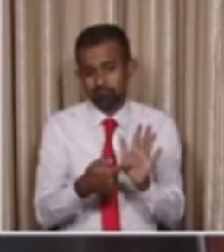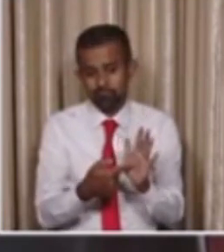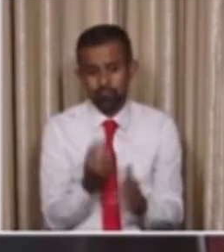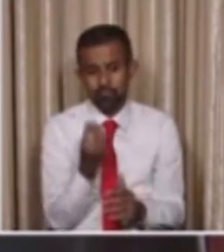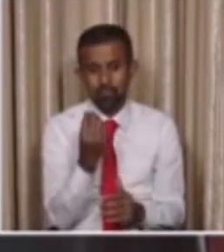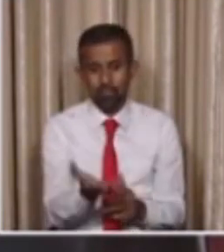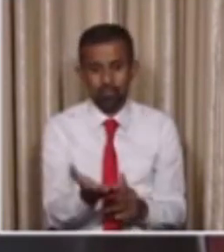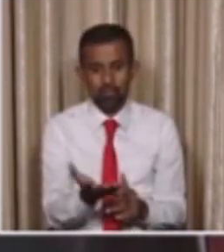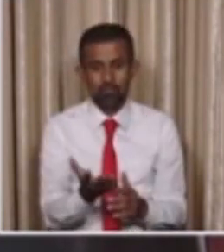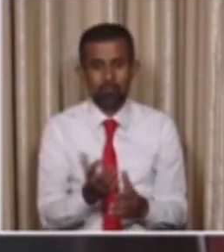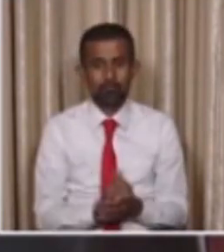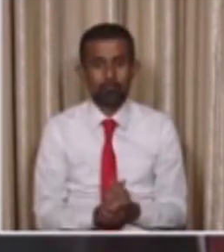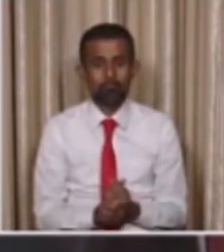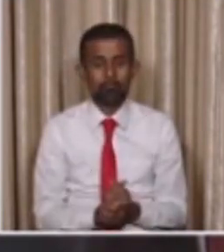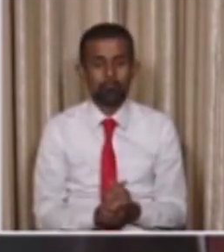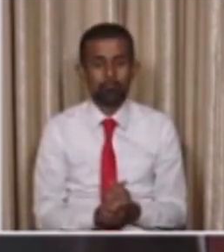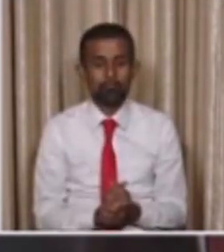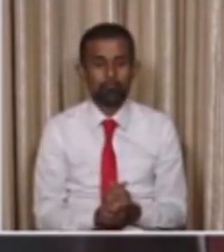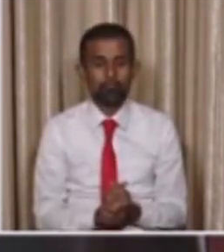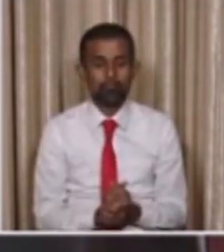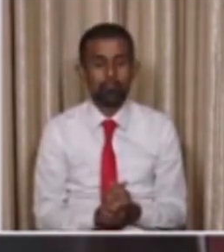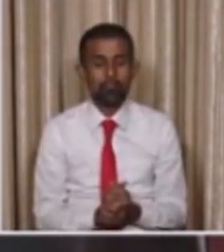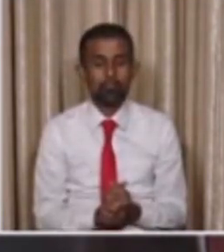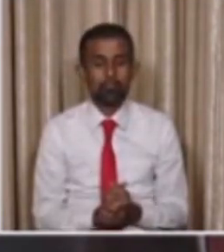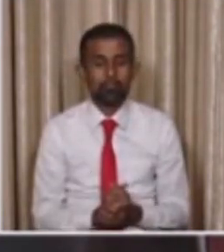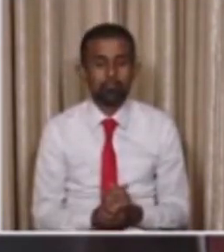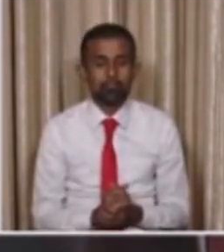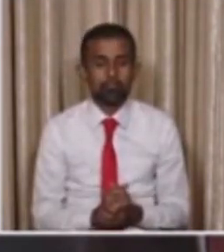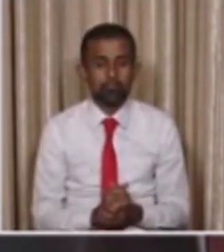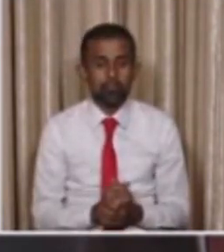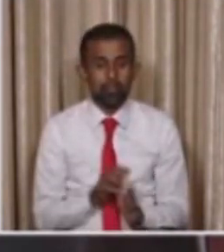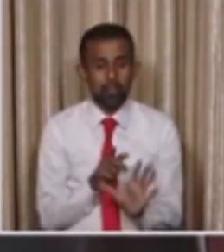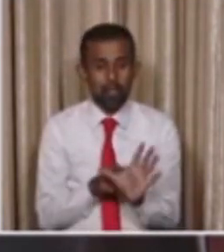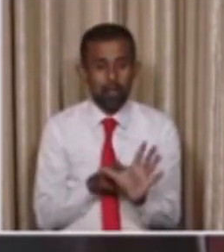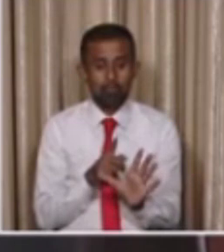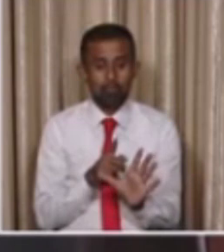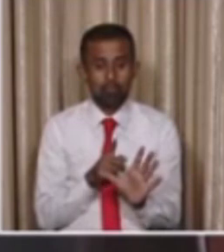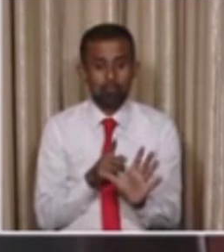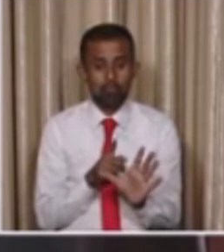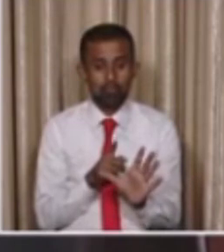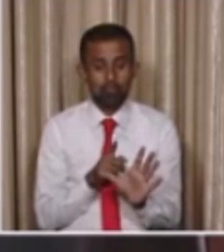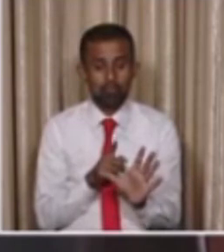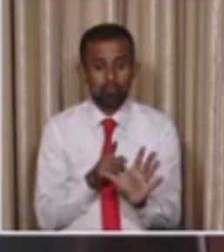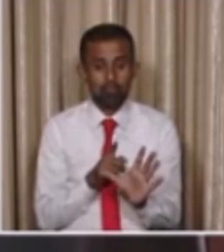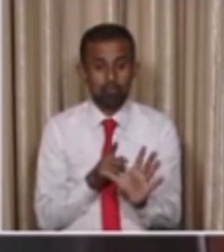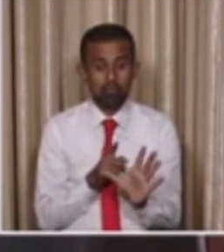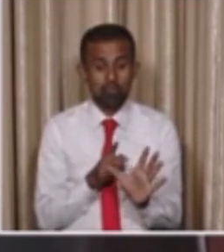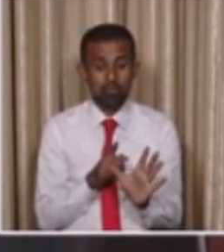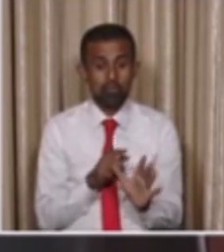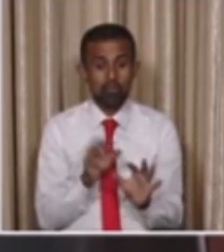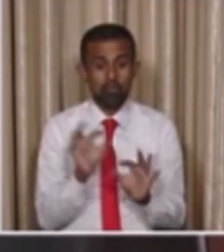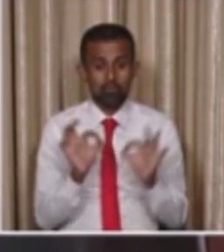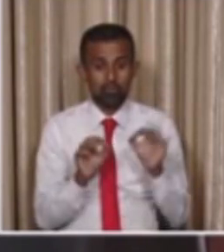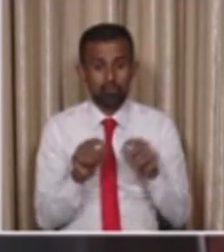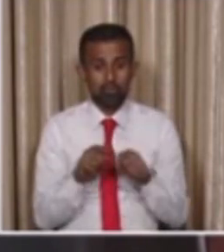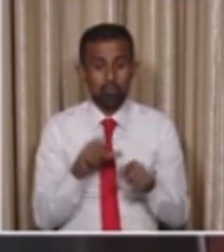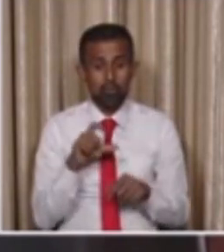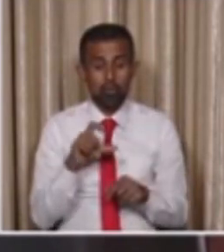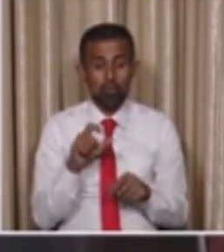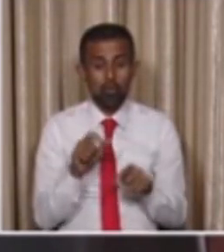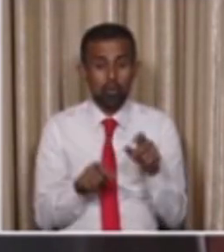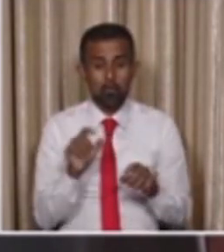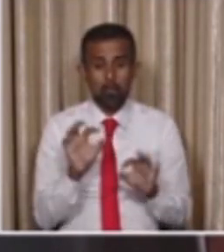ගරු නියෝජ්‍ය කතානායකතුමනි. මේක කියන වාර්ෂික ලක්ෂමණය පදනම් මත කොළඹ පාරිභෝගික